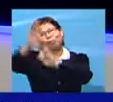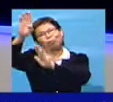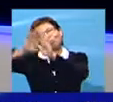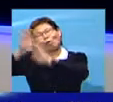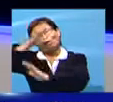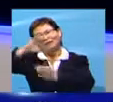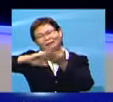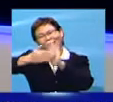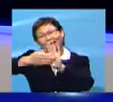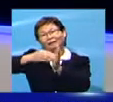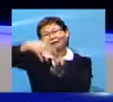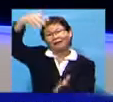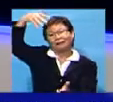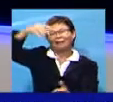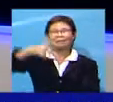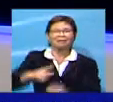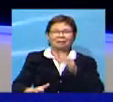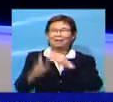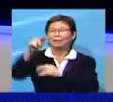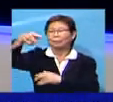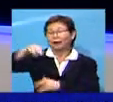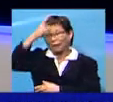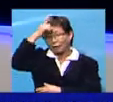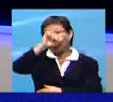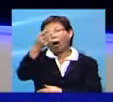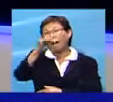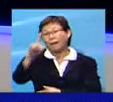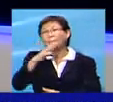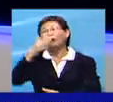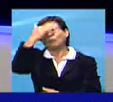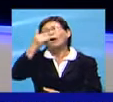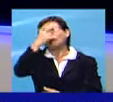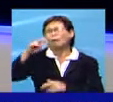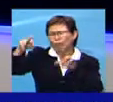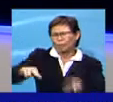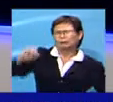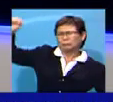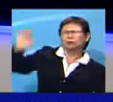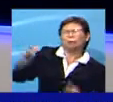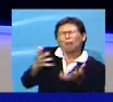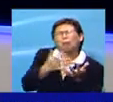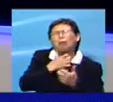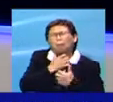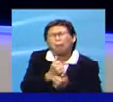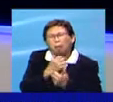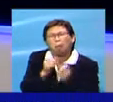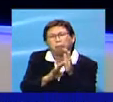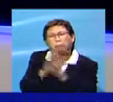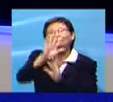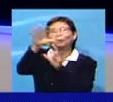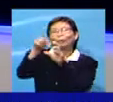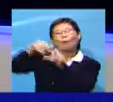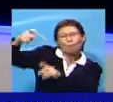makmur. Timbalan Perdana Menteri Datuk Seri Dr. Ahmad Zahid Hamidi berkata ia kerana rakyat Sabah masih dahagakan pembangunan